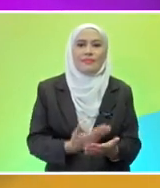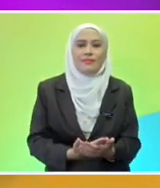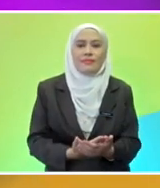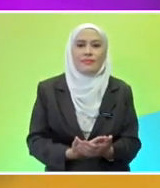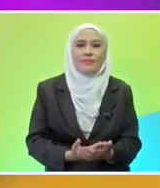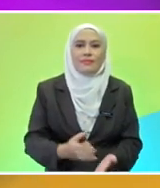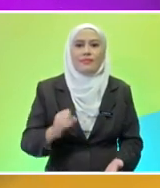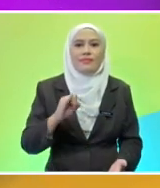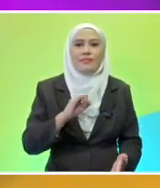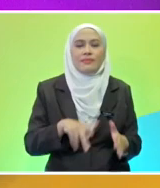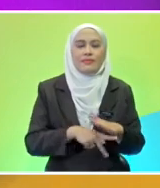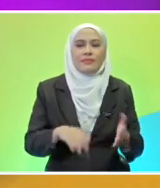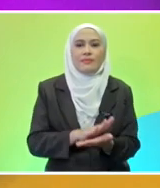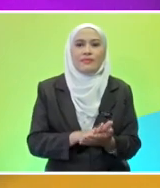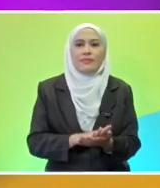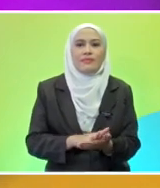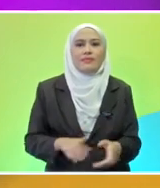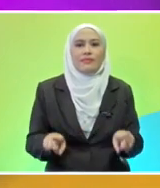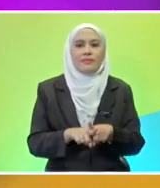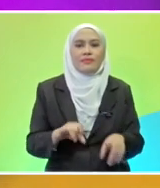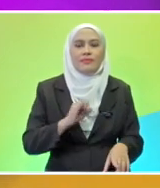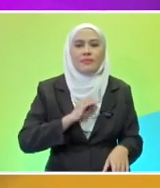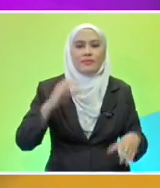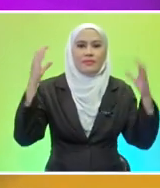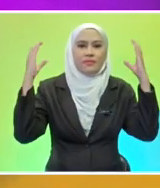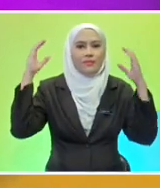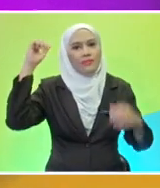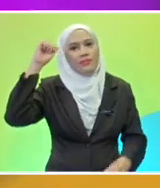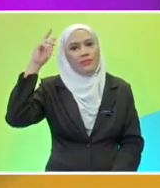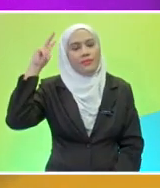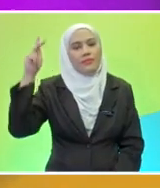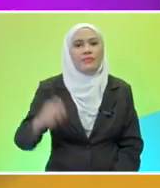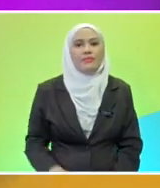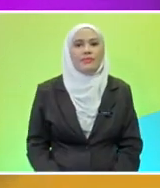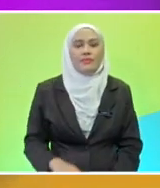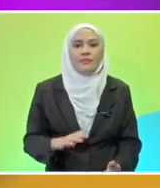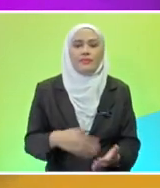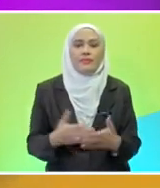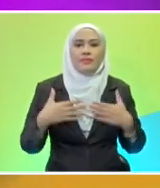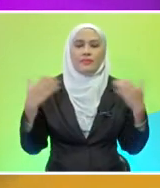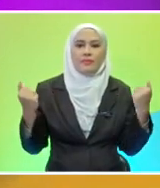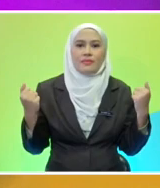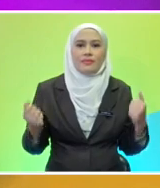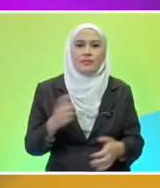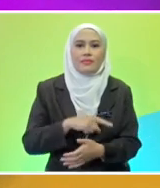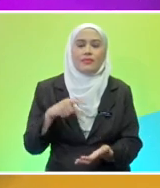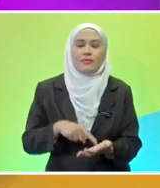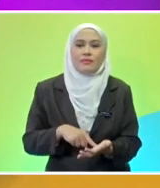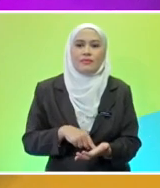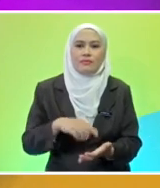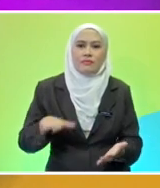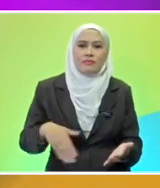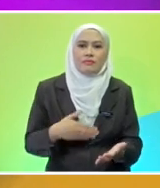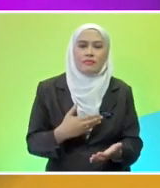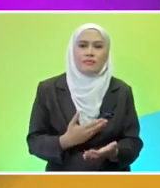dengan saya, Abang Akmal Nazri. Mula-mula semua sihat ke? Terbaiklah, alhamdulillah. Baik, hari ini saya pasti mula-mula cukup ceria